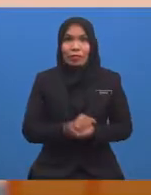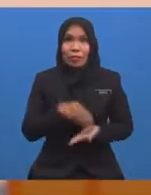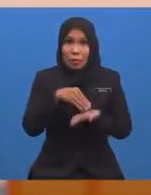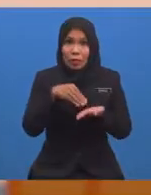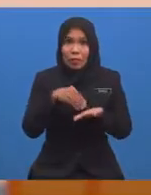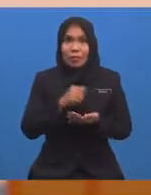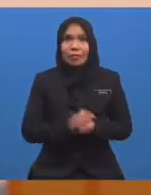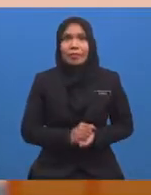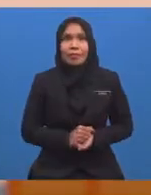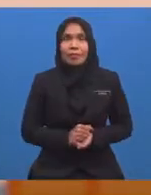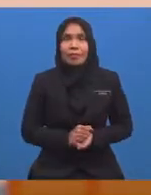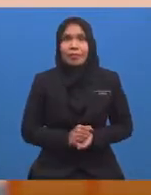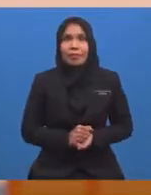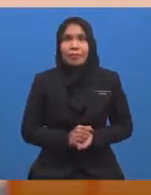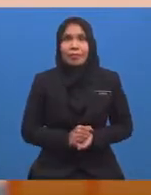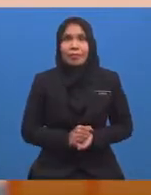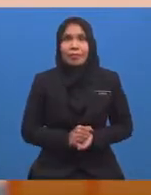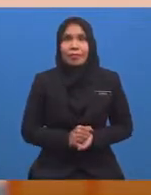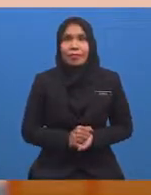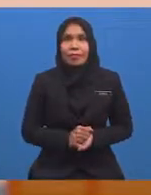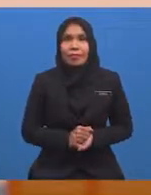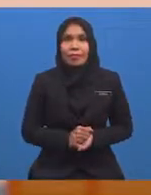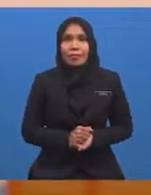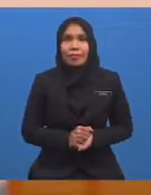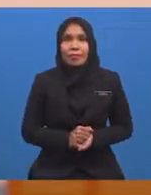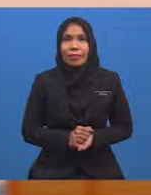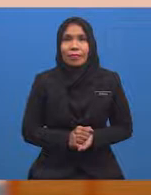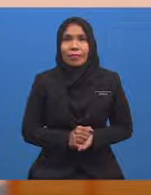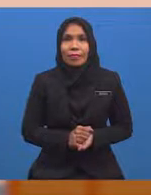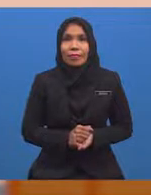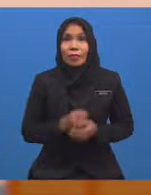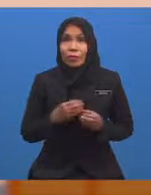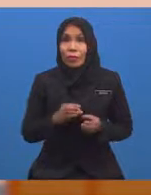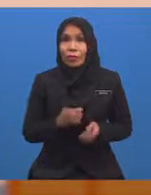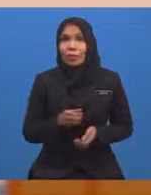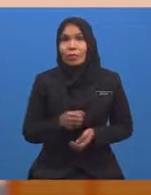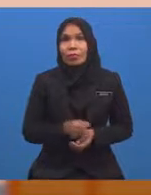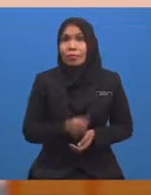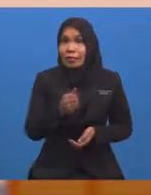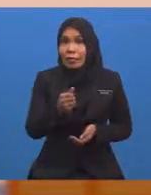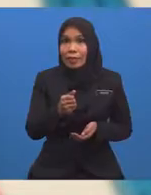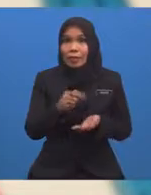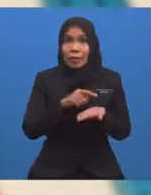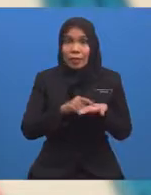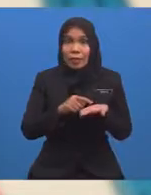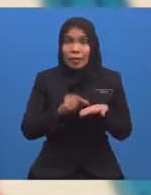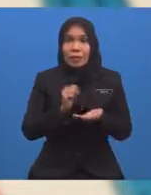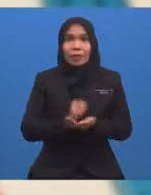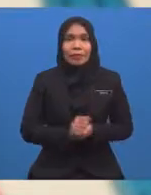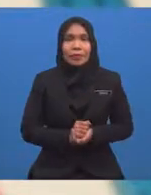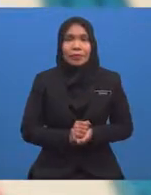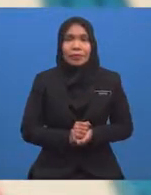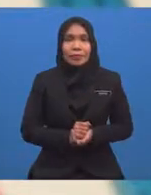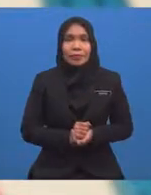baik murid-murid sekarang kita Cuba membaca mispa yang